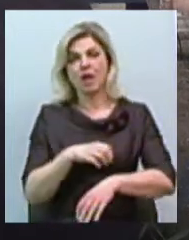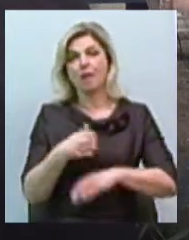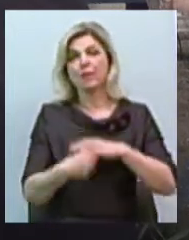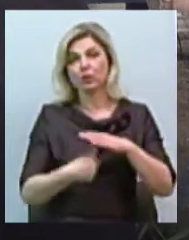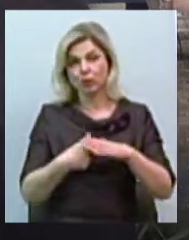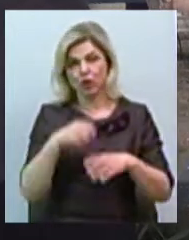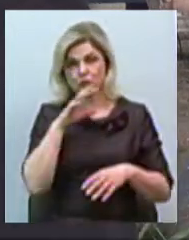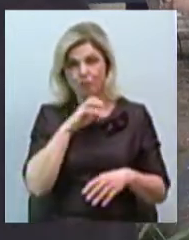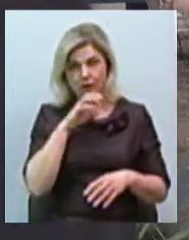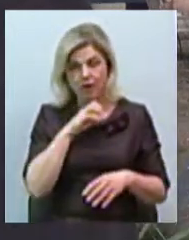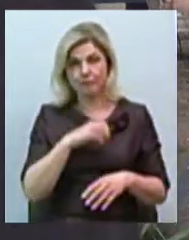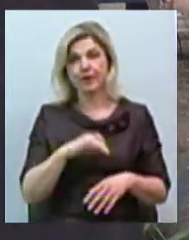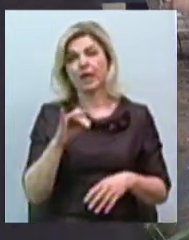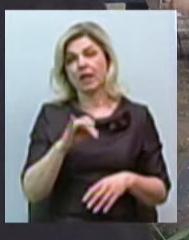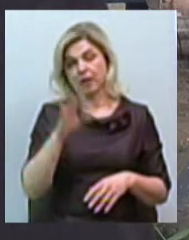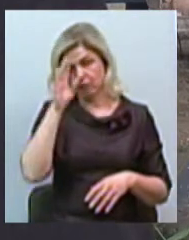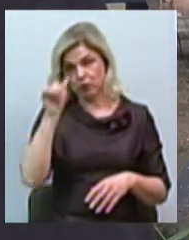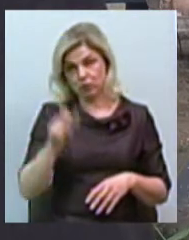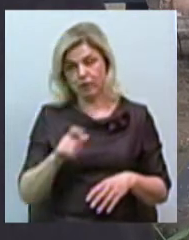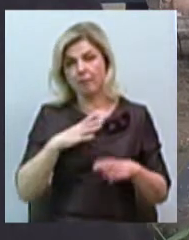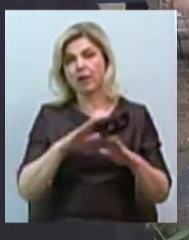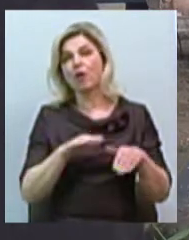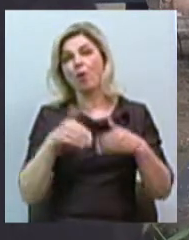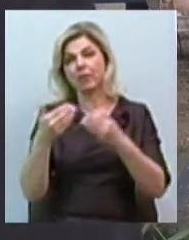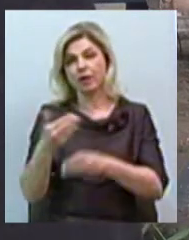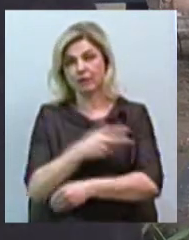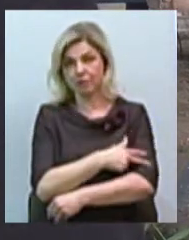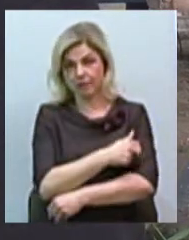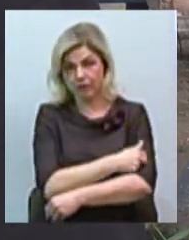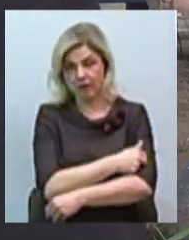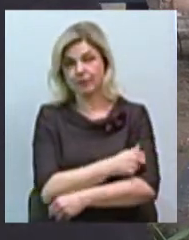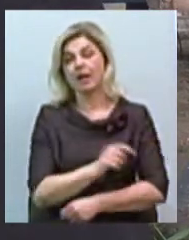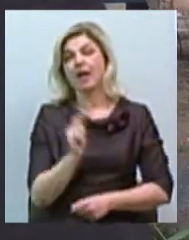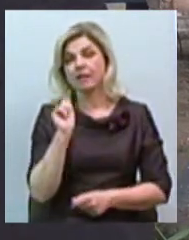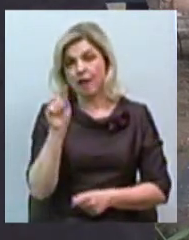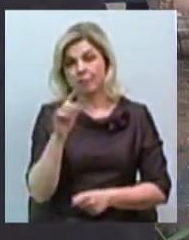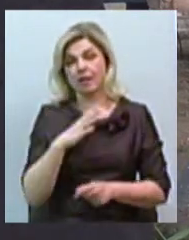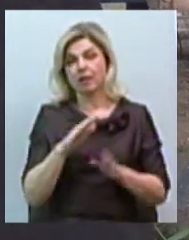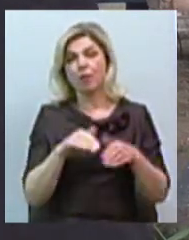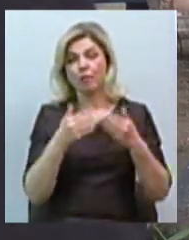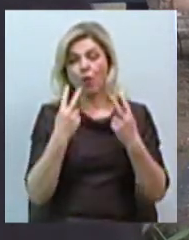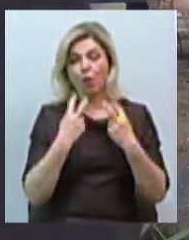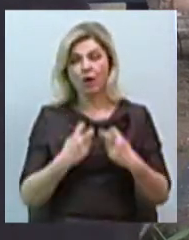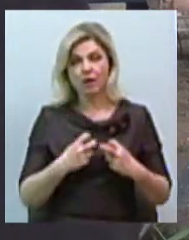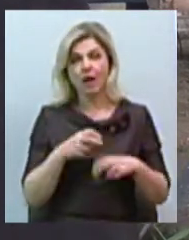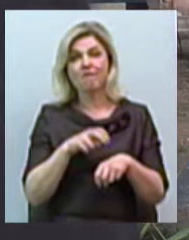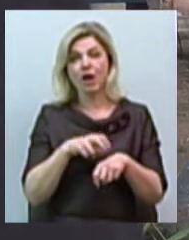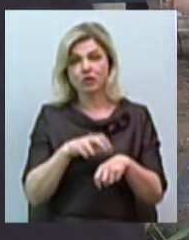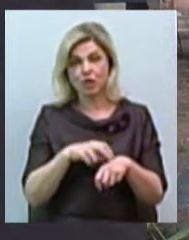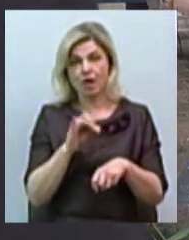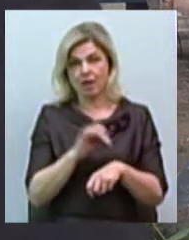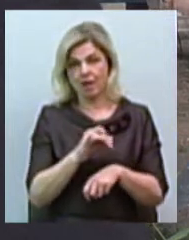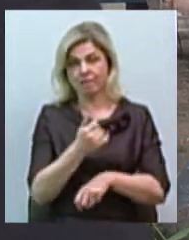собаки. Громадянин звернувся за медичною допомогою, йому було рекомендовано огляд травматолога та вакцинація.